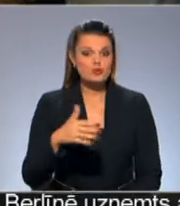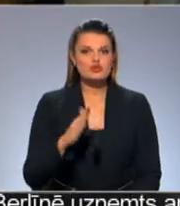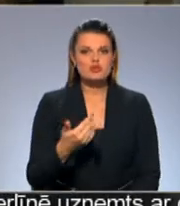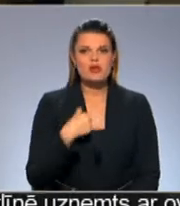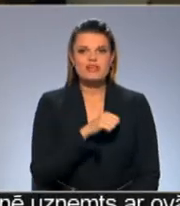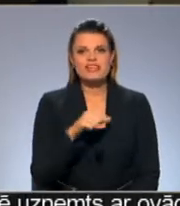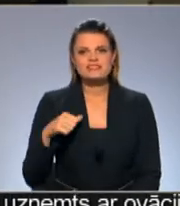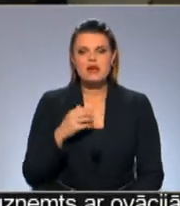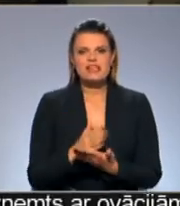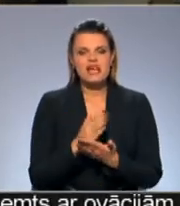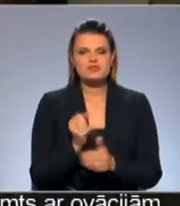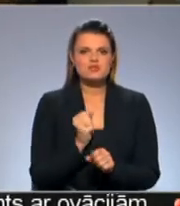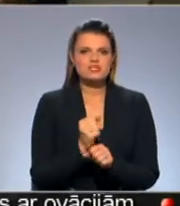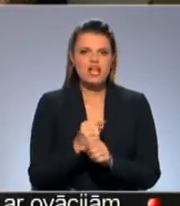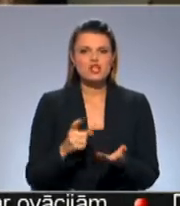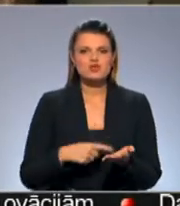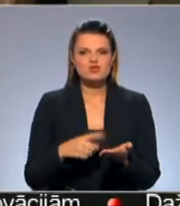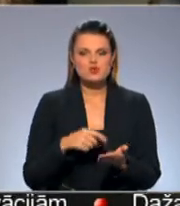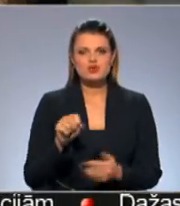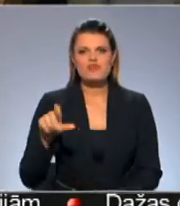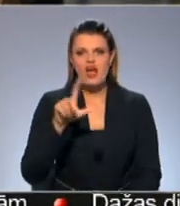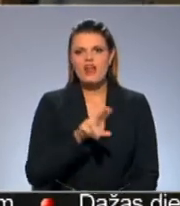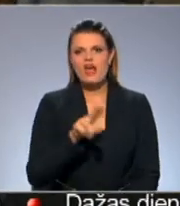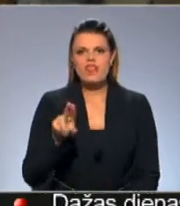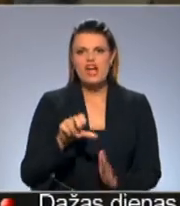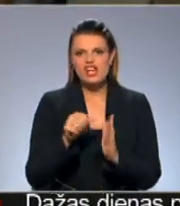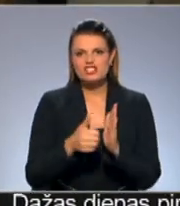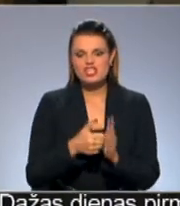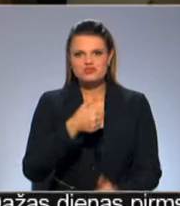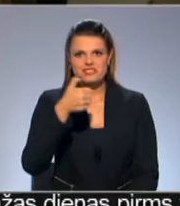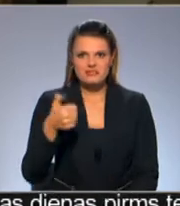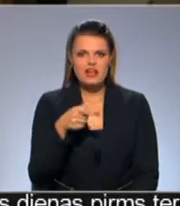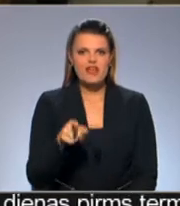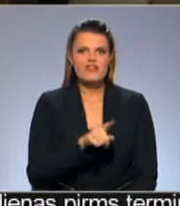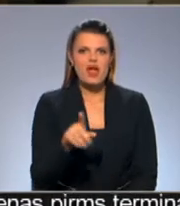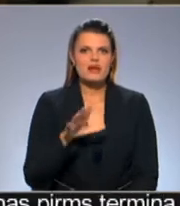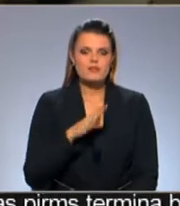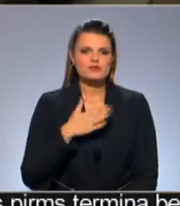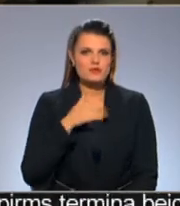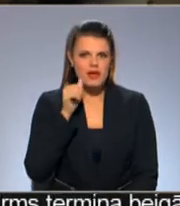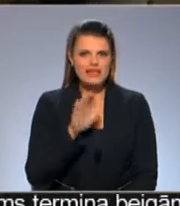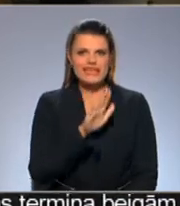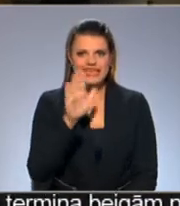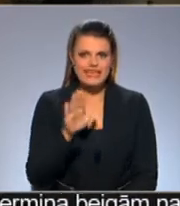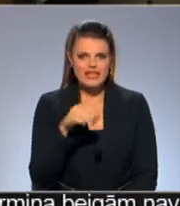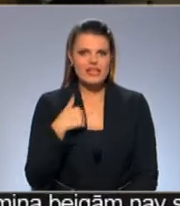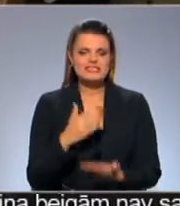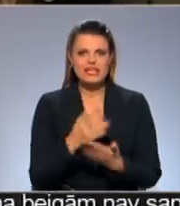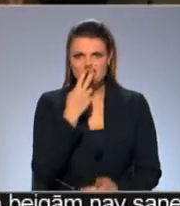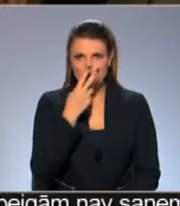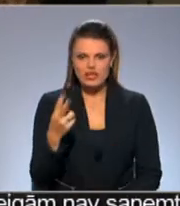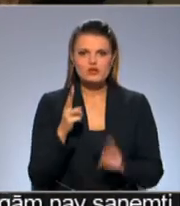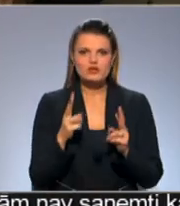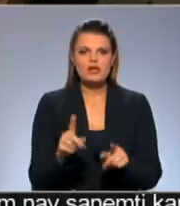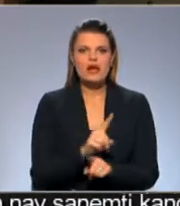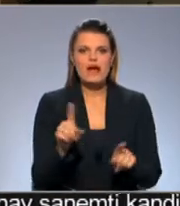esmu žurnālisti, kā strādājuši vairāk kā 16 gadus. Tā ir arī bijusi mana ikdiena. Es esmu redzējusi, kā ir attīstījusies